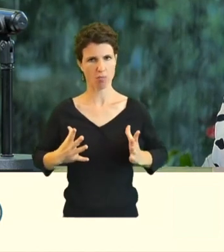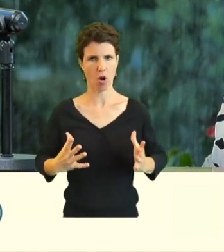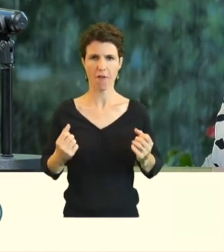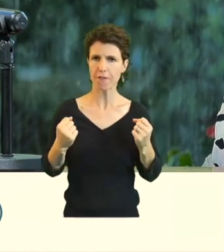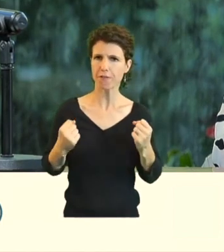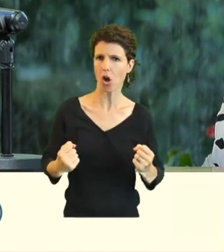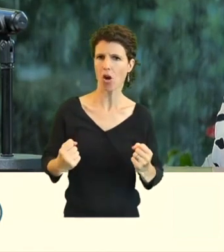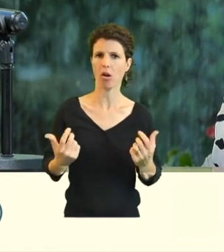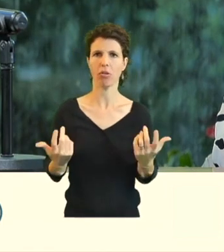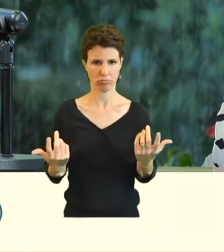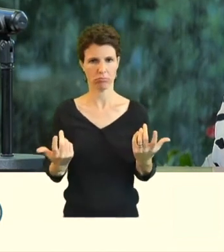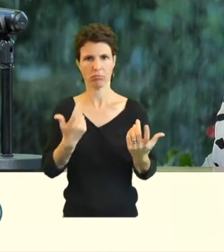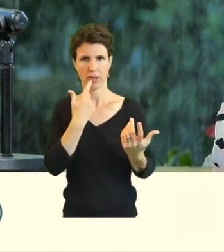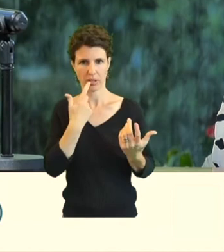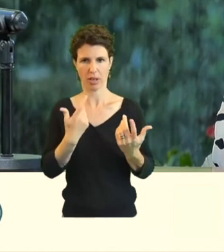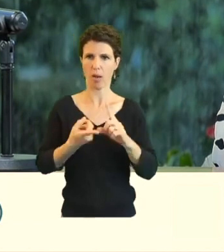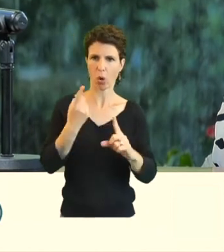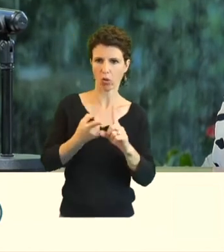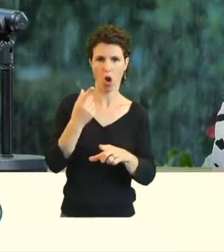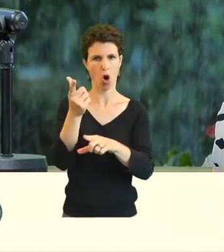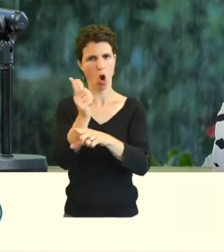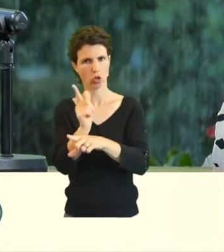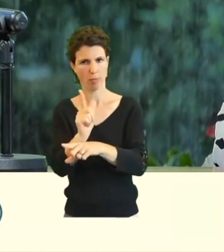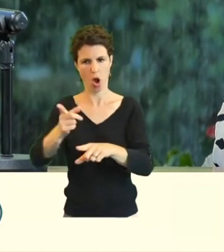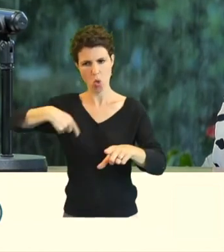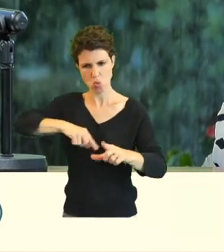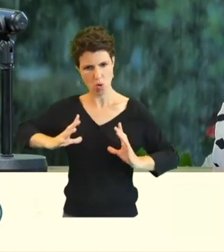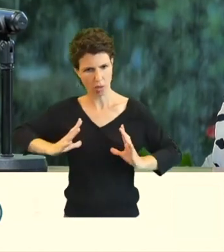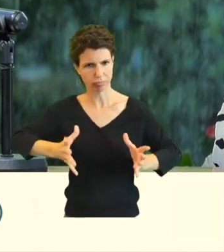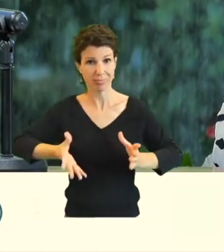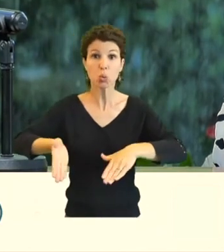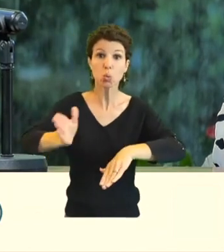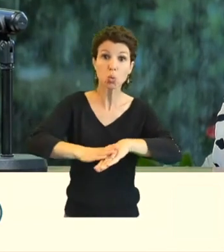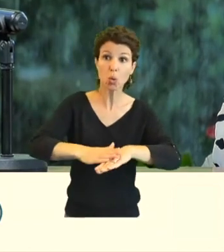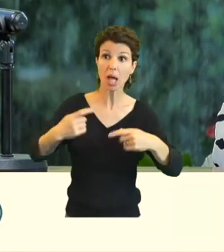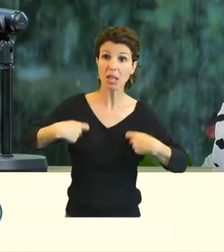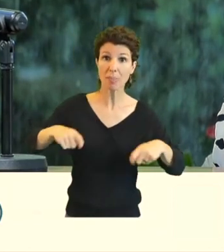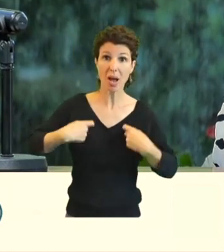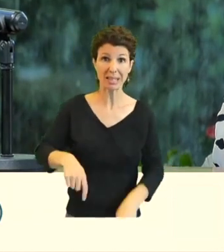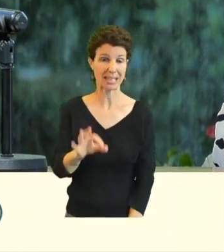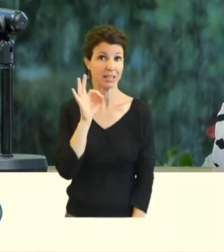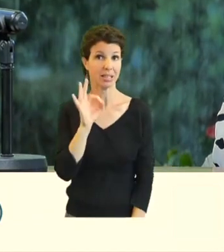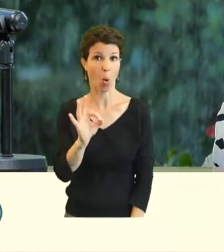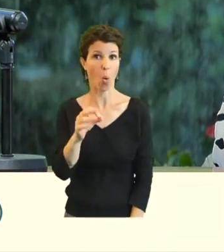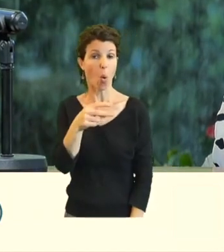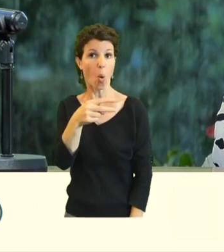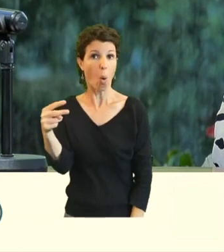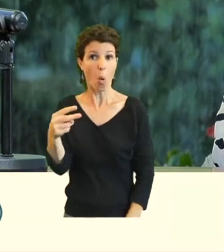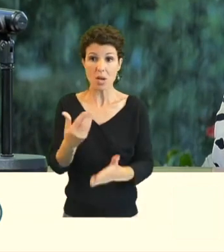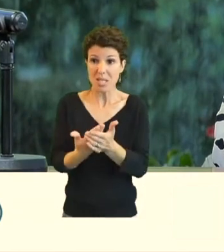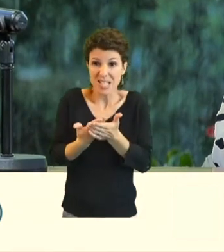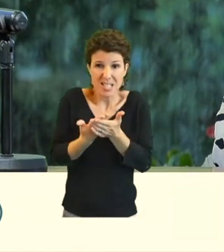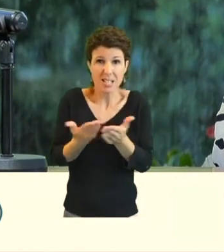politique fort pour le logement. 0 euro de dépensé. Voilà. C'est aussi simple que ça. C'est la vérité